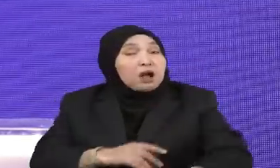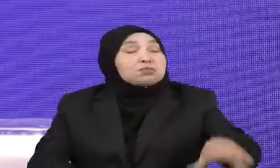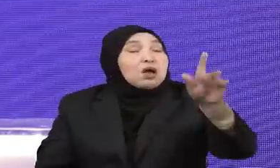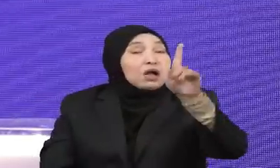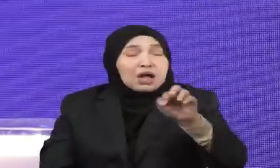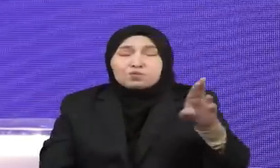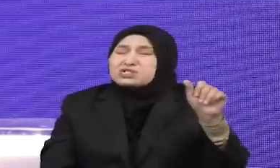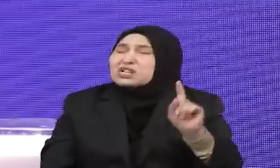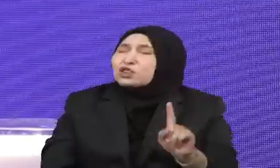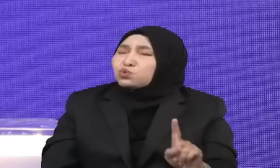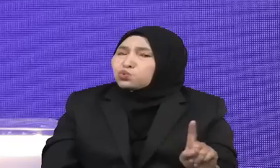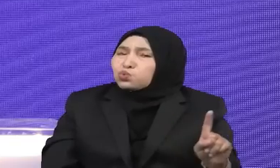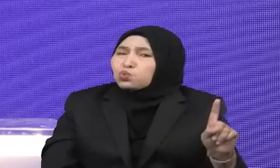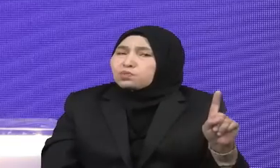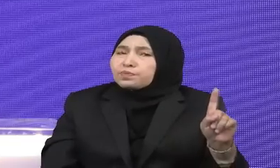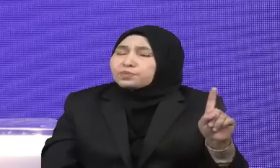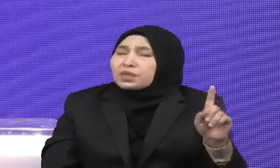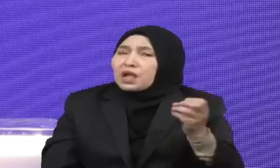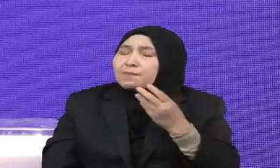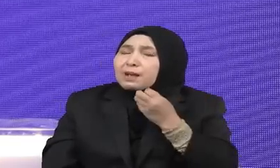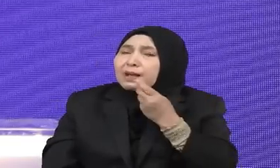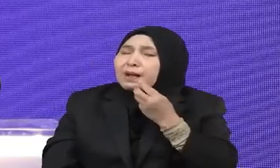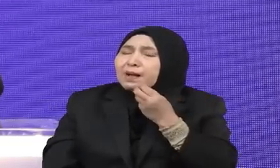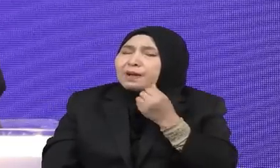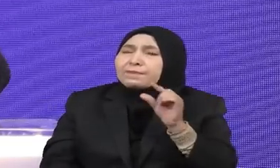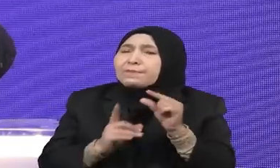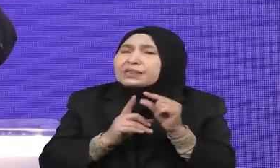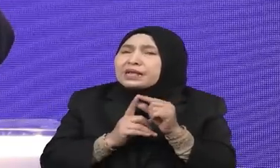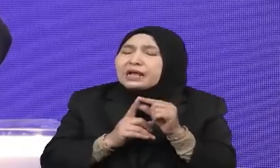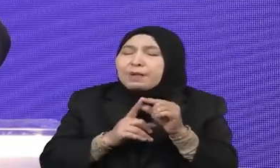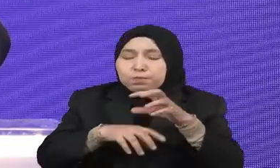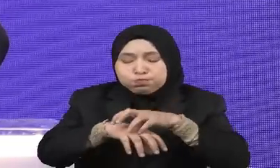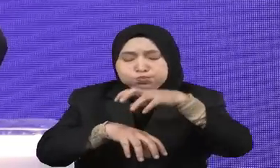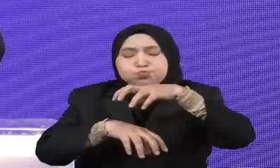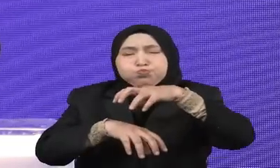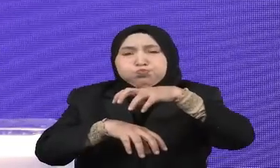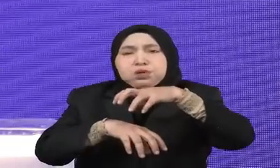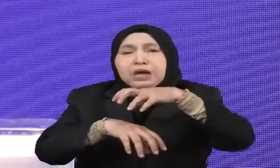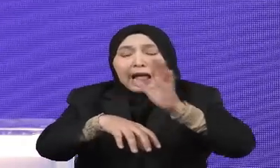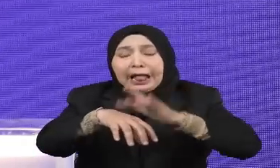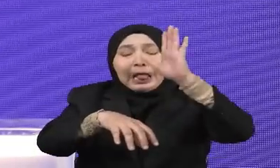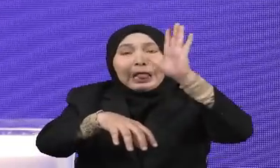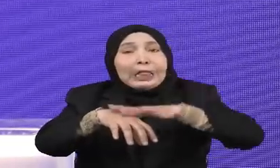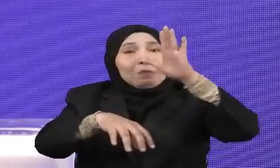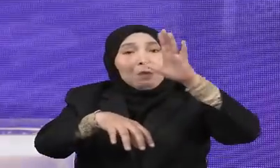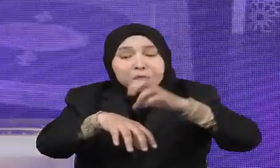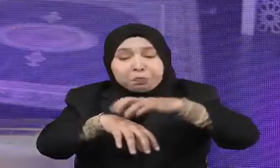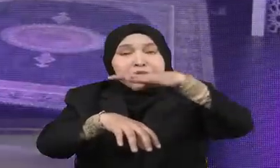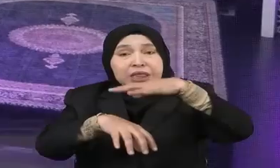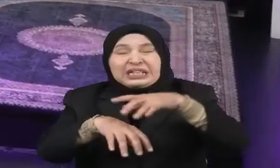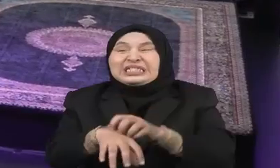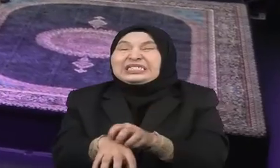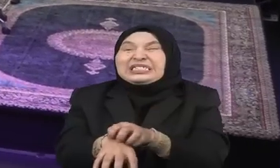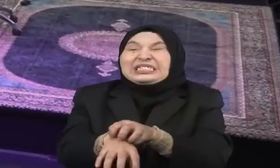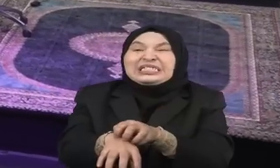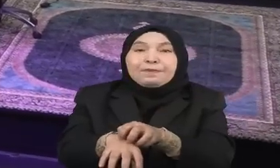ialah satu-satu apa istilahnya macam bengkak aja Ustaz bengkak karena gigit nyamuk tuh nah yang kita custom gatal